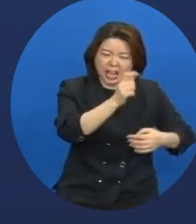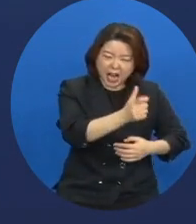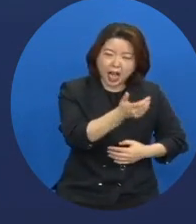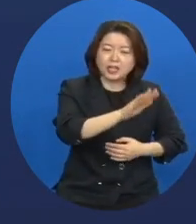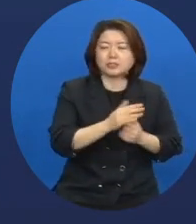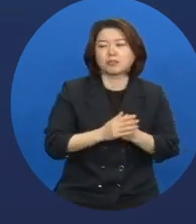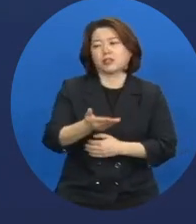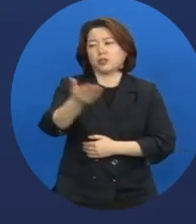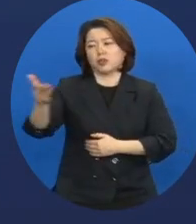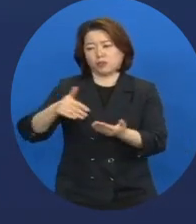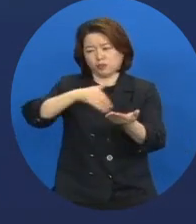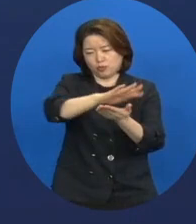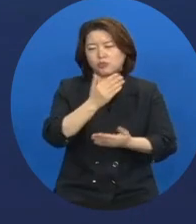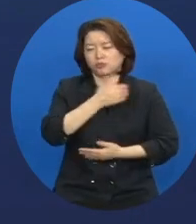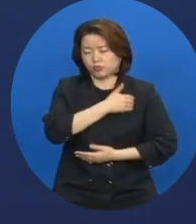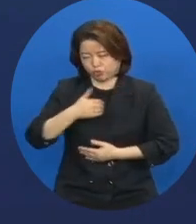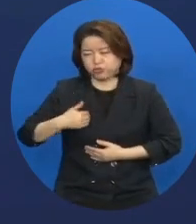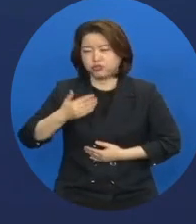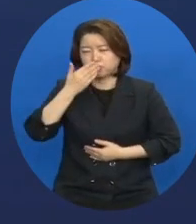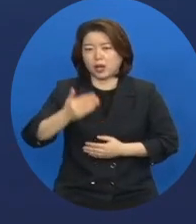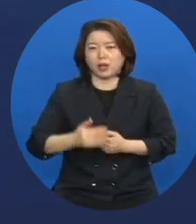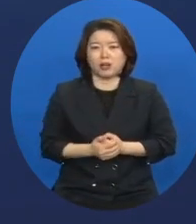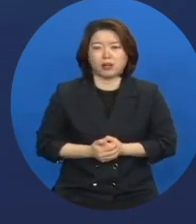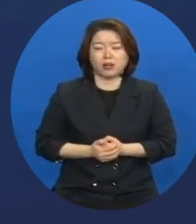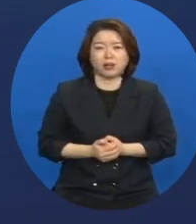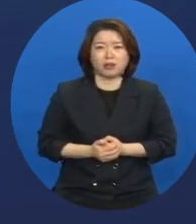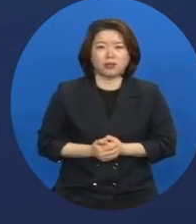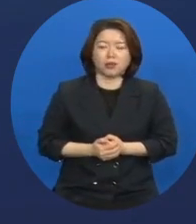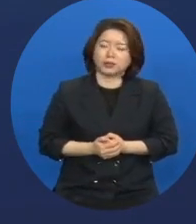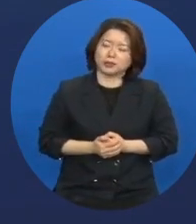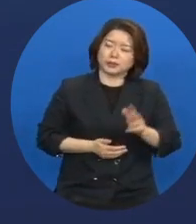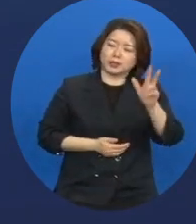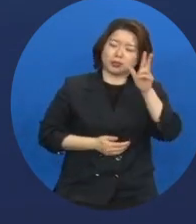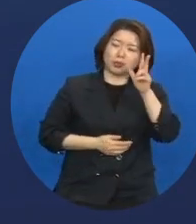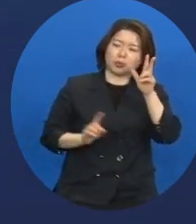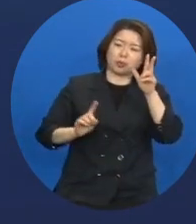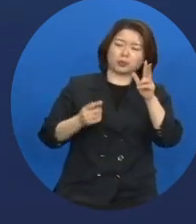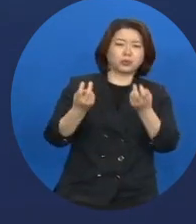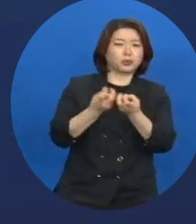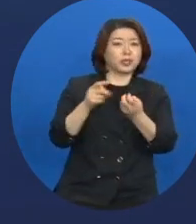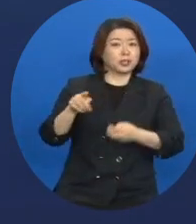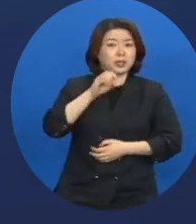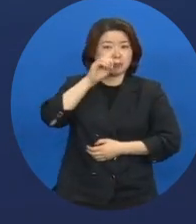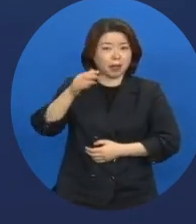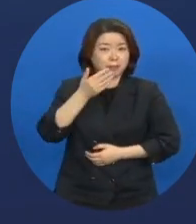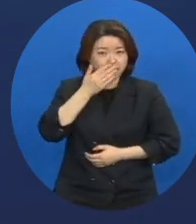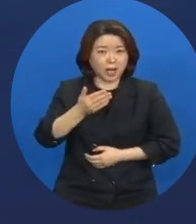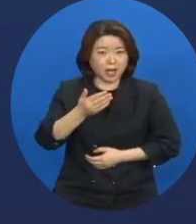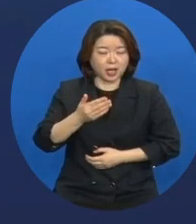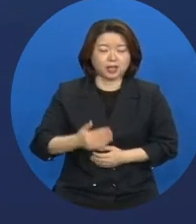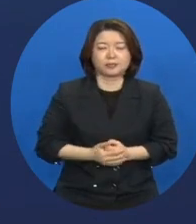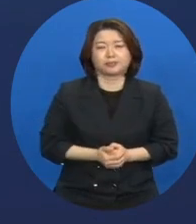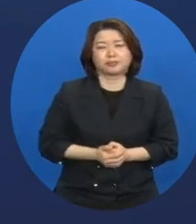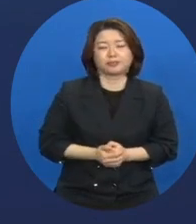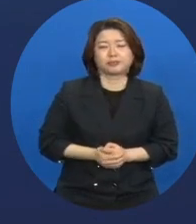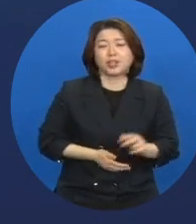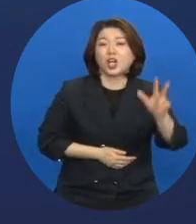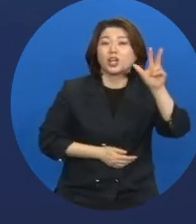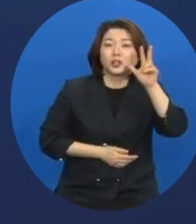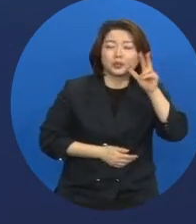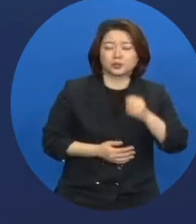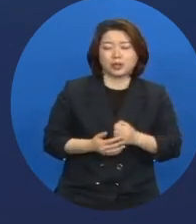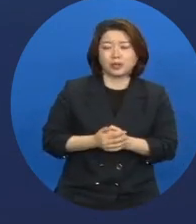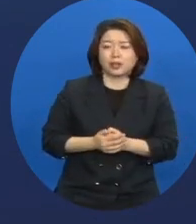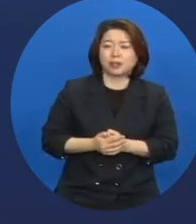있어. 여호수아가 어떻게 이렇게 말할 수 있었을까요? 만약에 여호수아가 에브라임 지파,